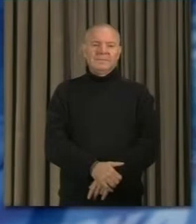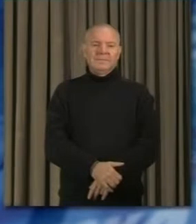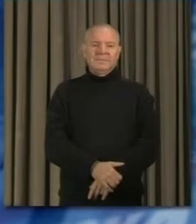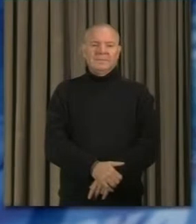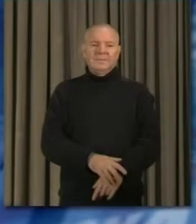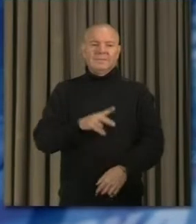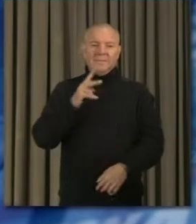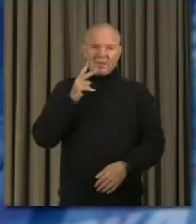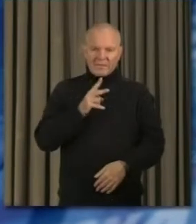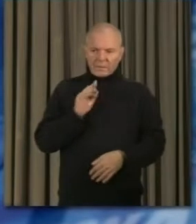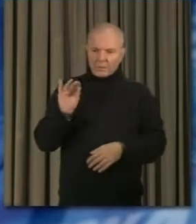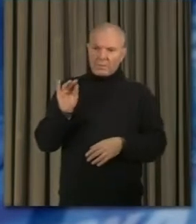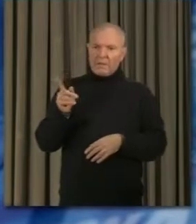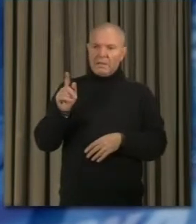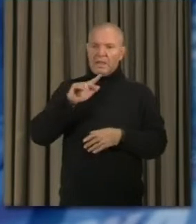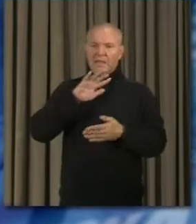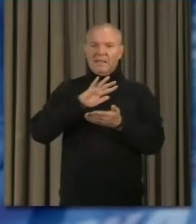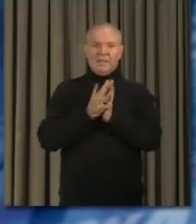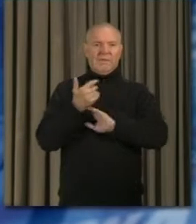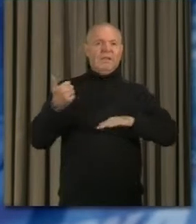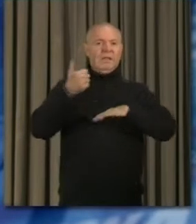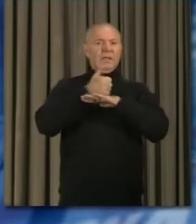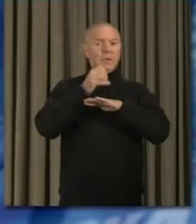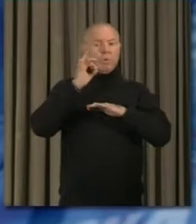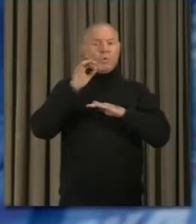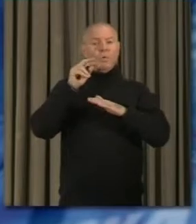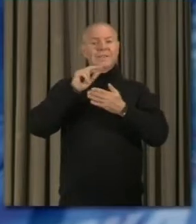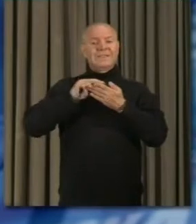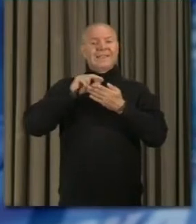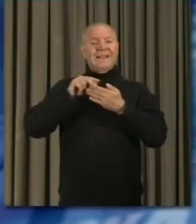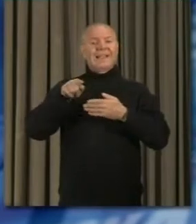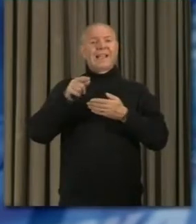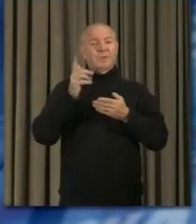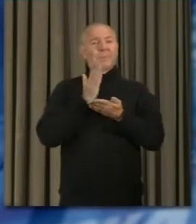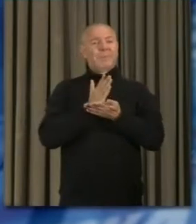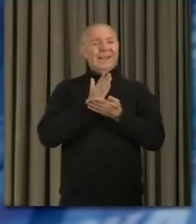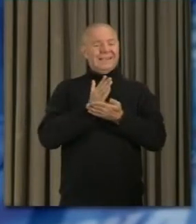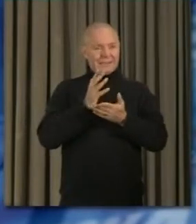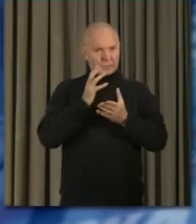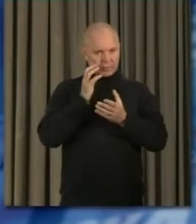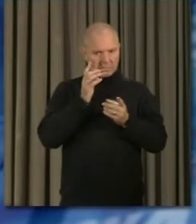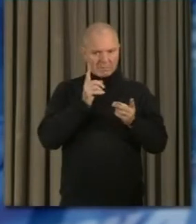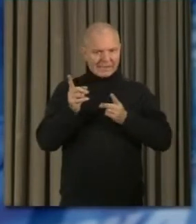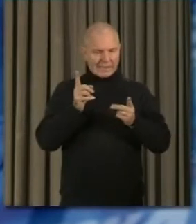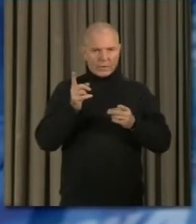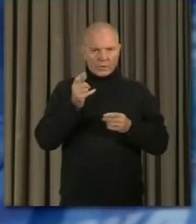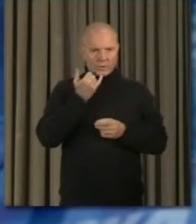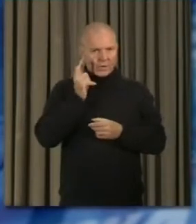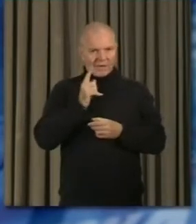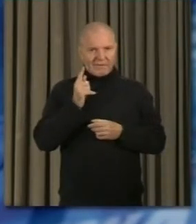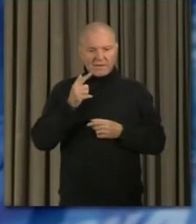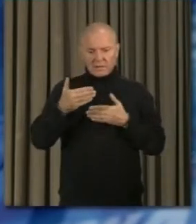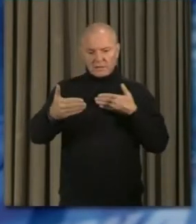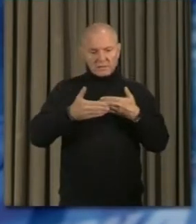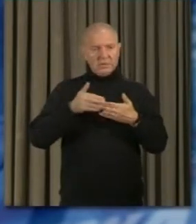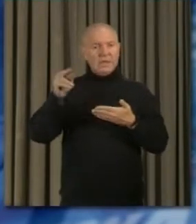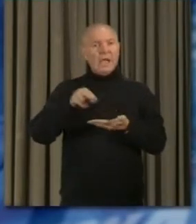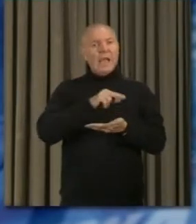partito in un momento delicato. Spaccature a parte, le elezioni politiche sono oramai alla porta, le elezioni amministrative.